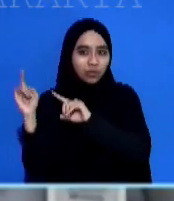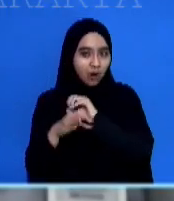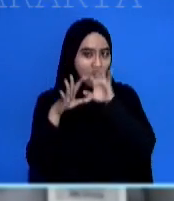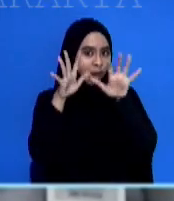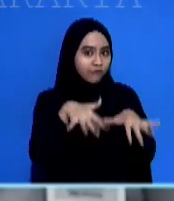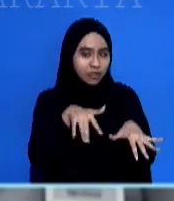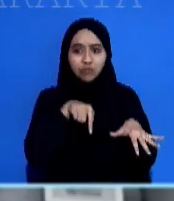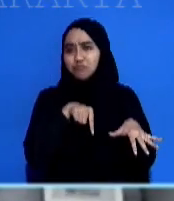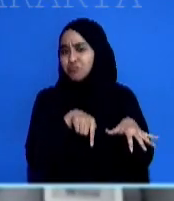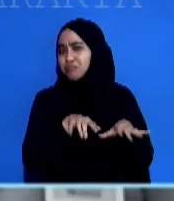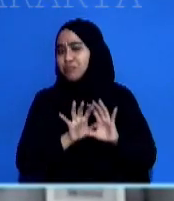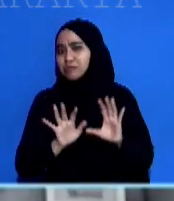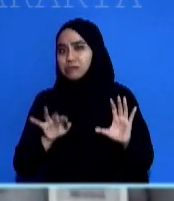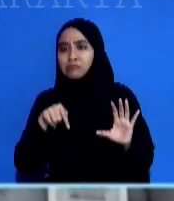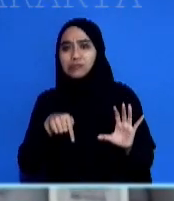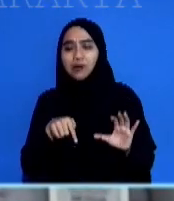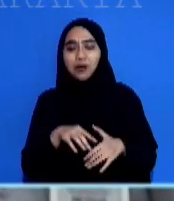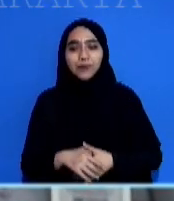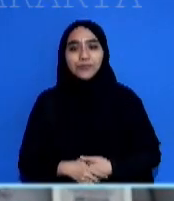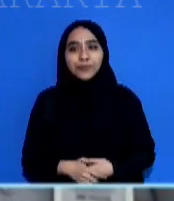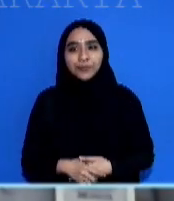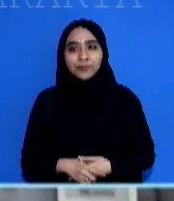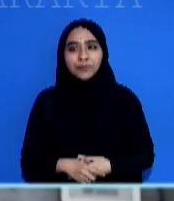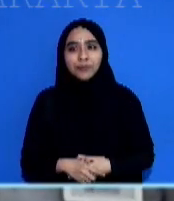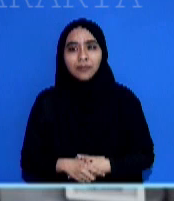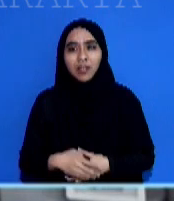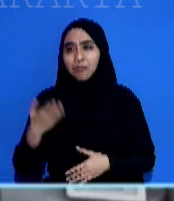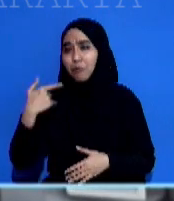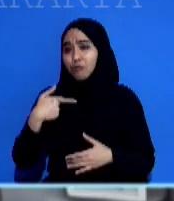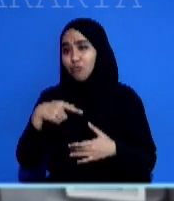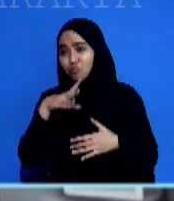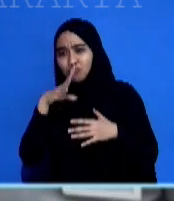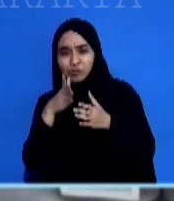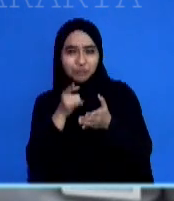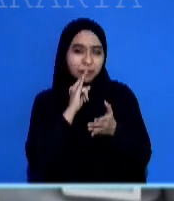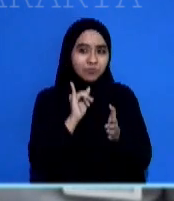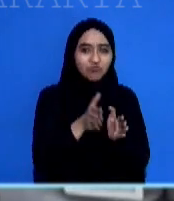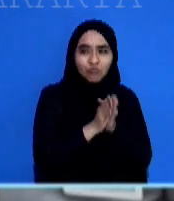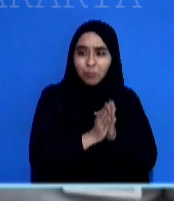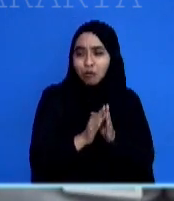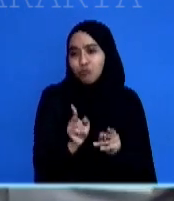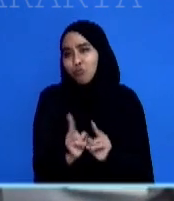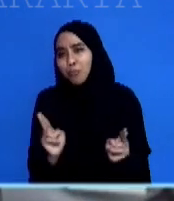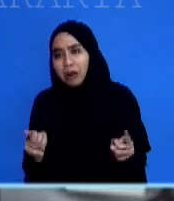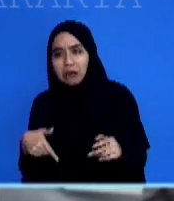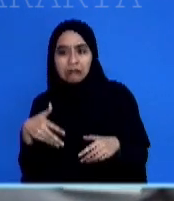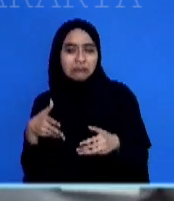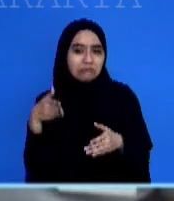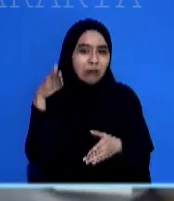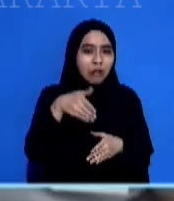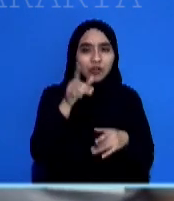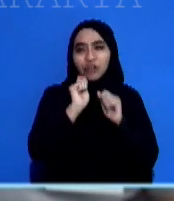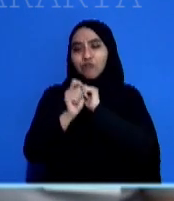untuk kunjungan di Ramadan kemarin kita lakukan normal dan untuk kunjungan di Idul Fitri ini jadi